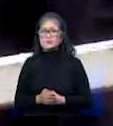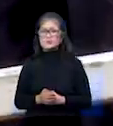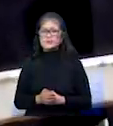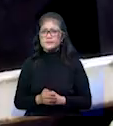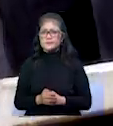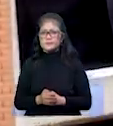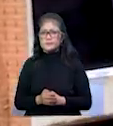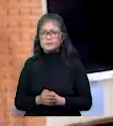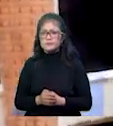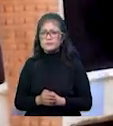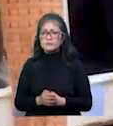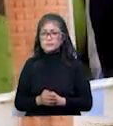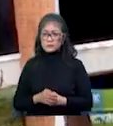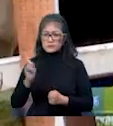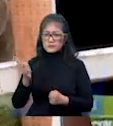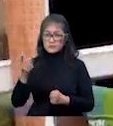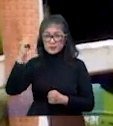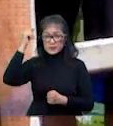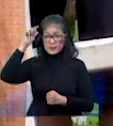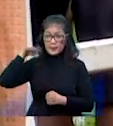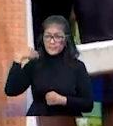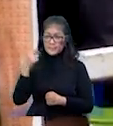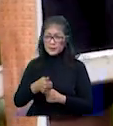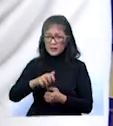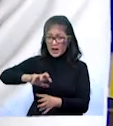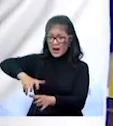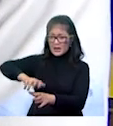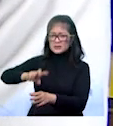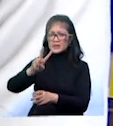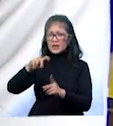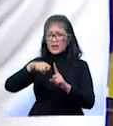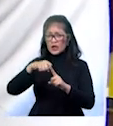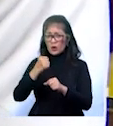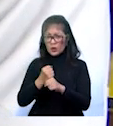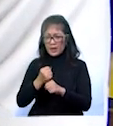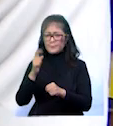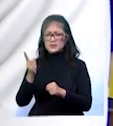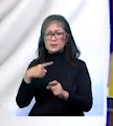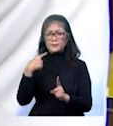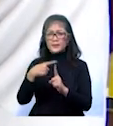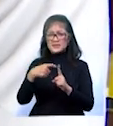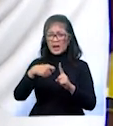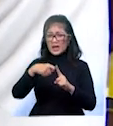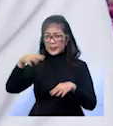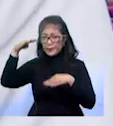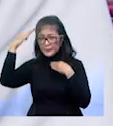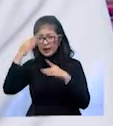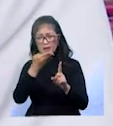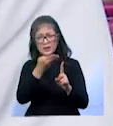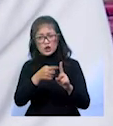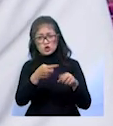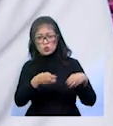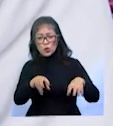sebentar lagi akan ada wacana pembeliannya semalam ini harus menyertakan KTP mas sendiri sebagai agent muncul atau